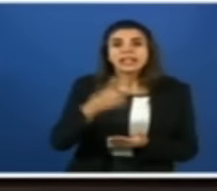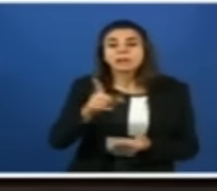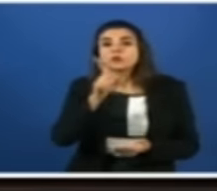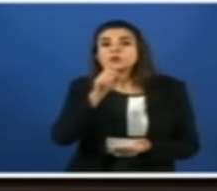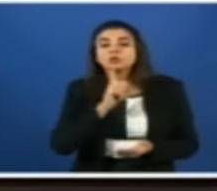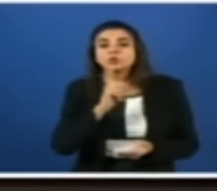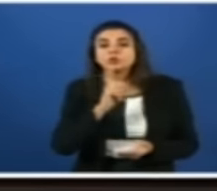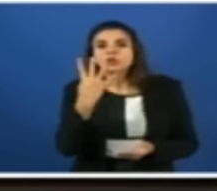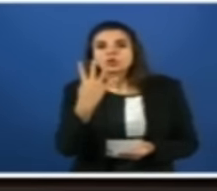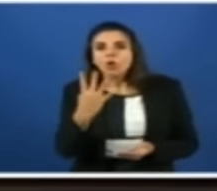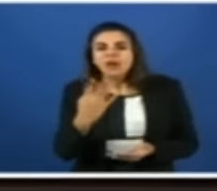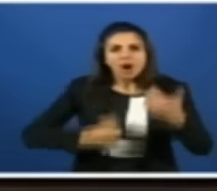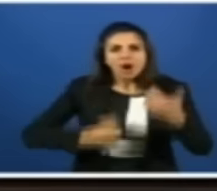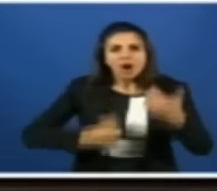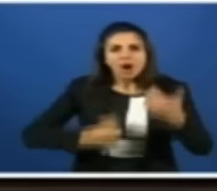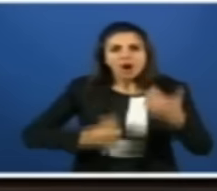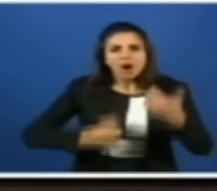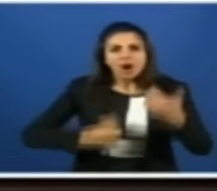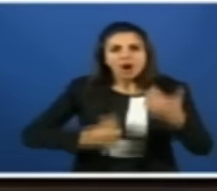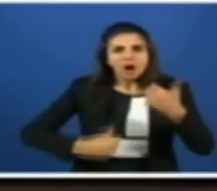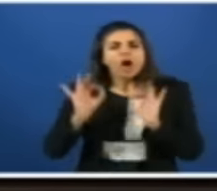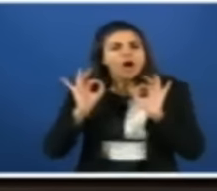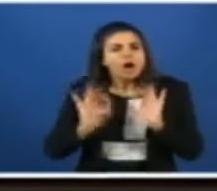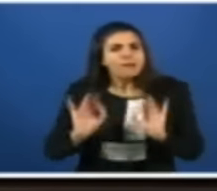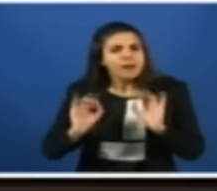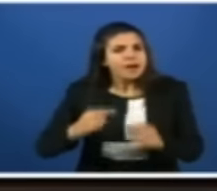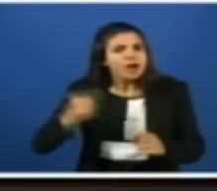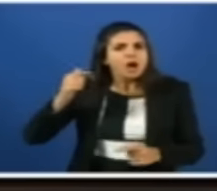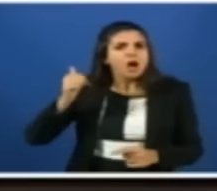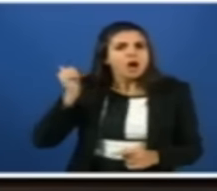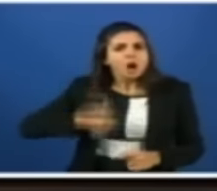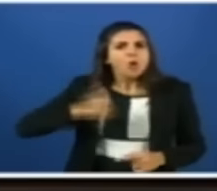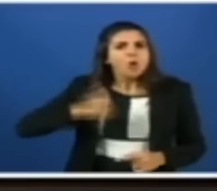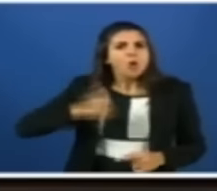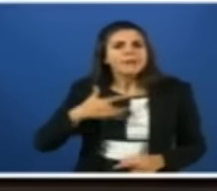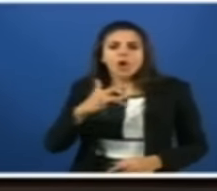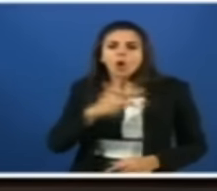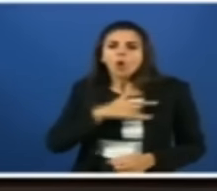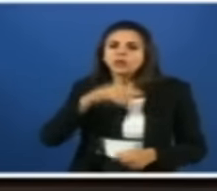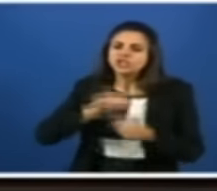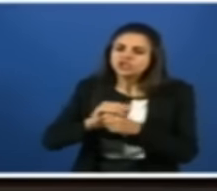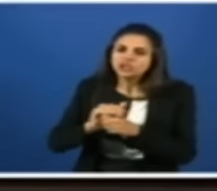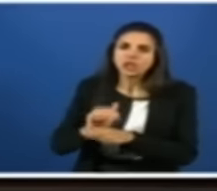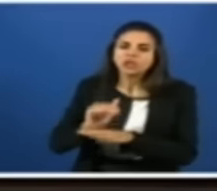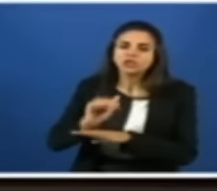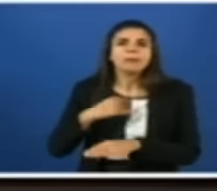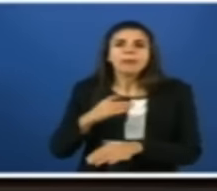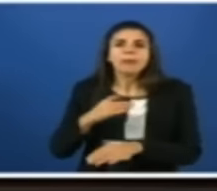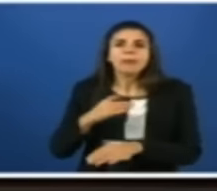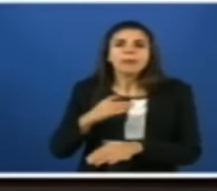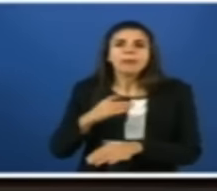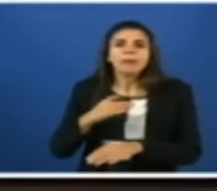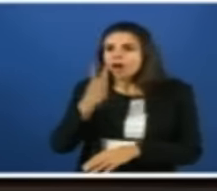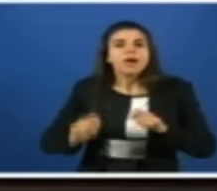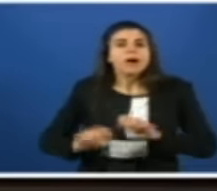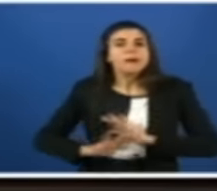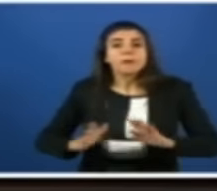2194 gazimizi daima gönlümüzde taşıyacağız. Darbe